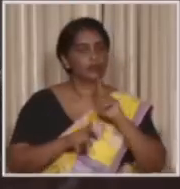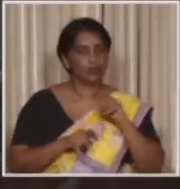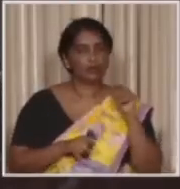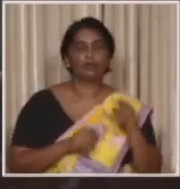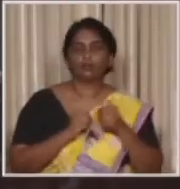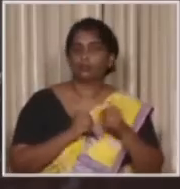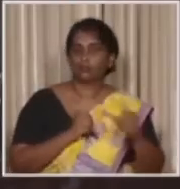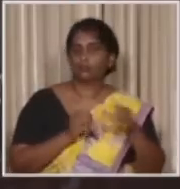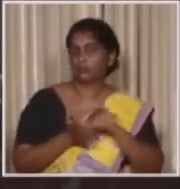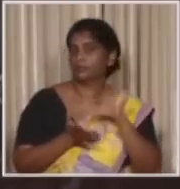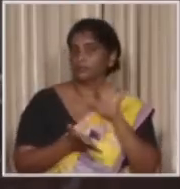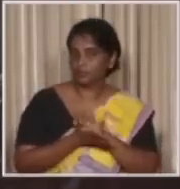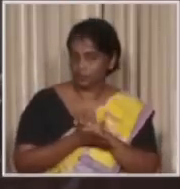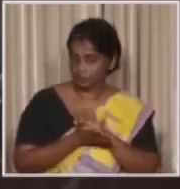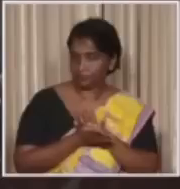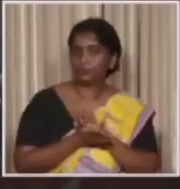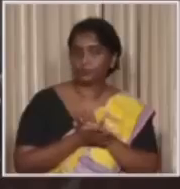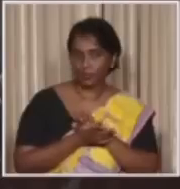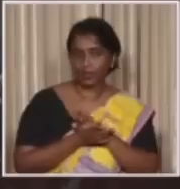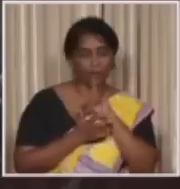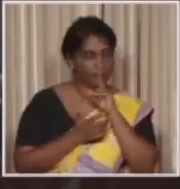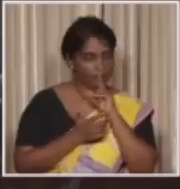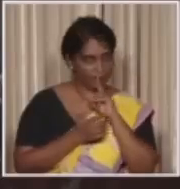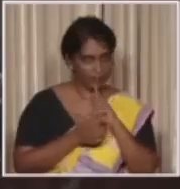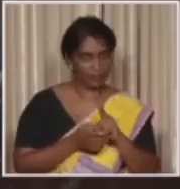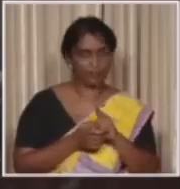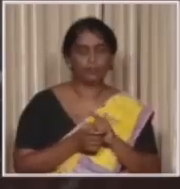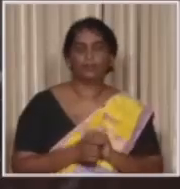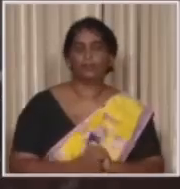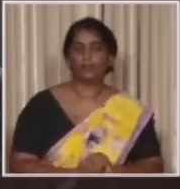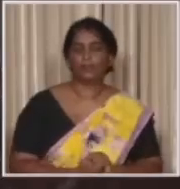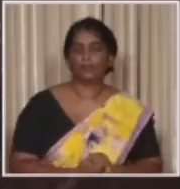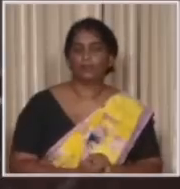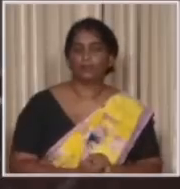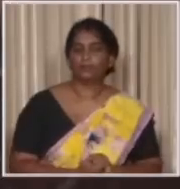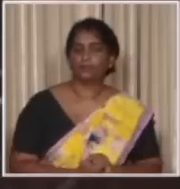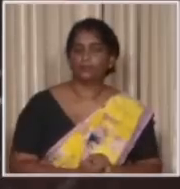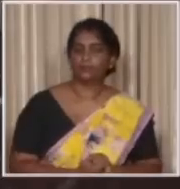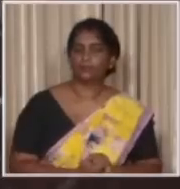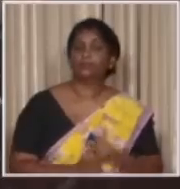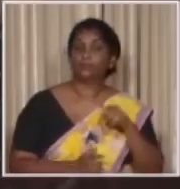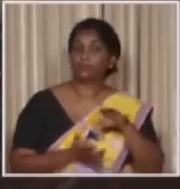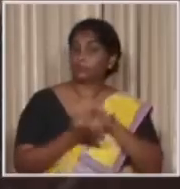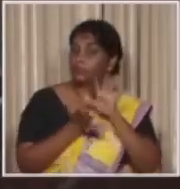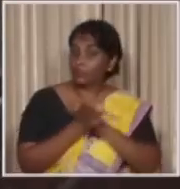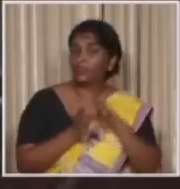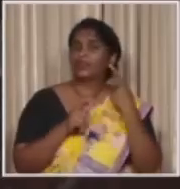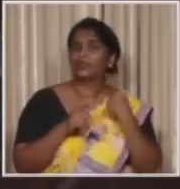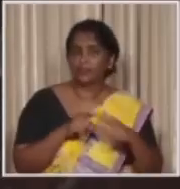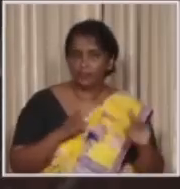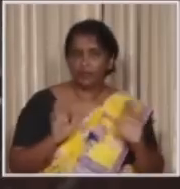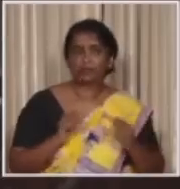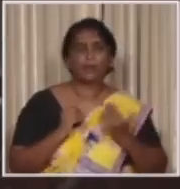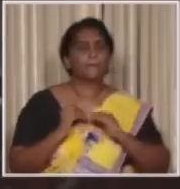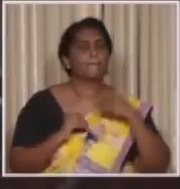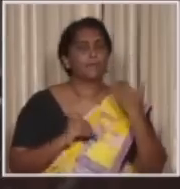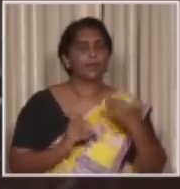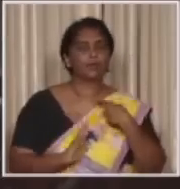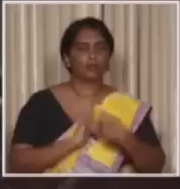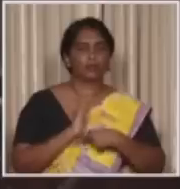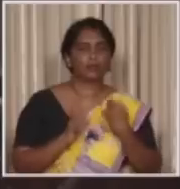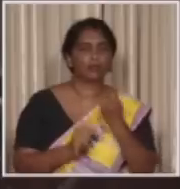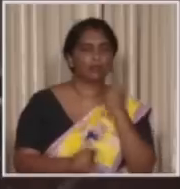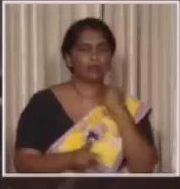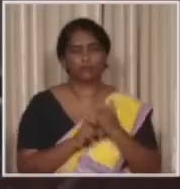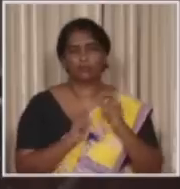eka api rest wenna dates tika dala api me committee e rest karanna thirane keruwa meka thirane keruwa vitarai ඊට පස්සේ අපේ රටේ තිබිච්ච